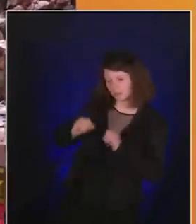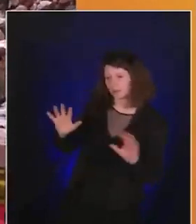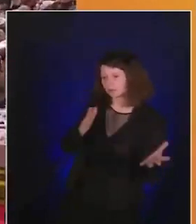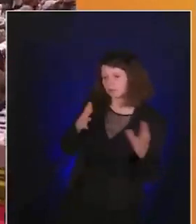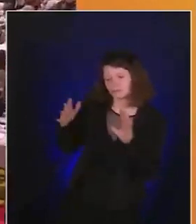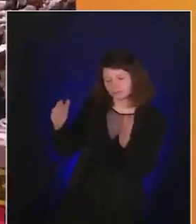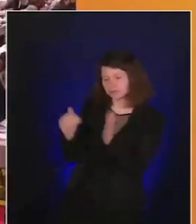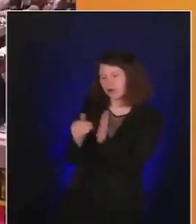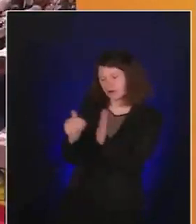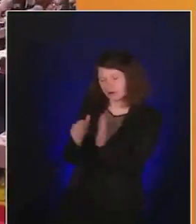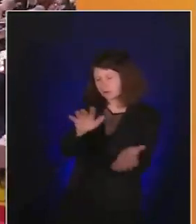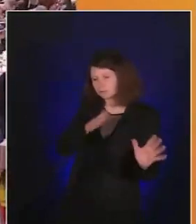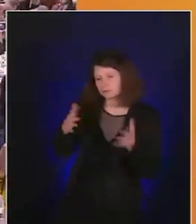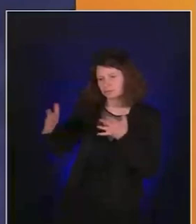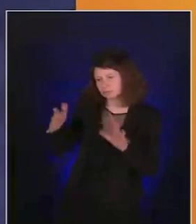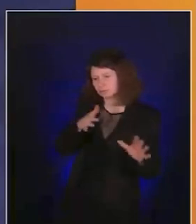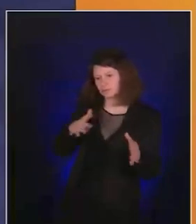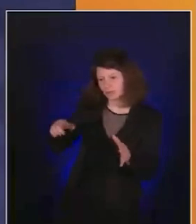notre solidarité.